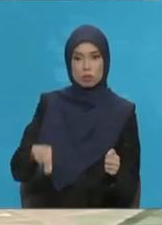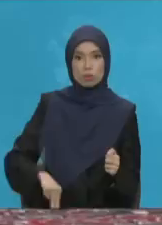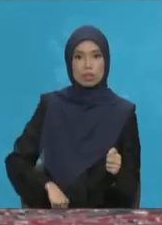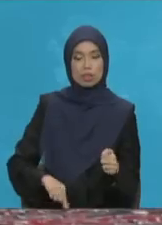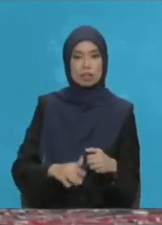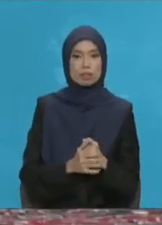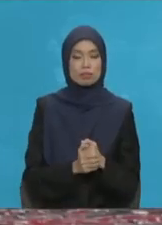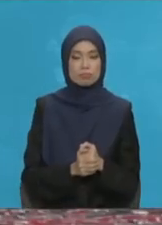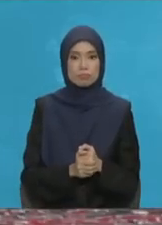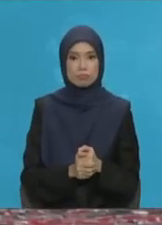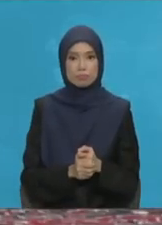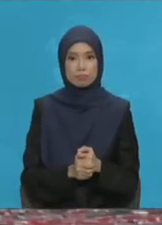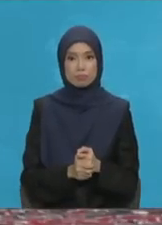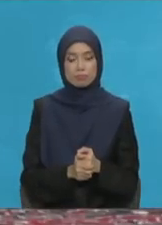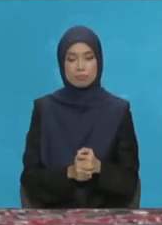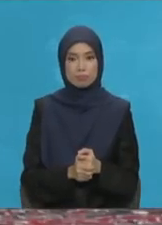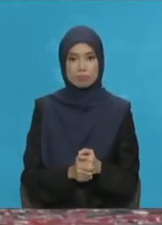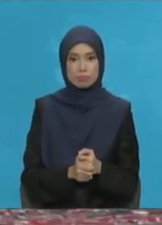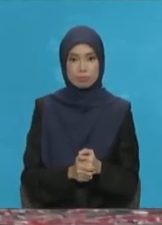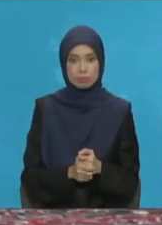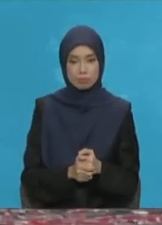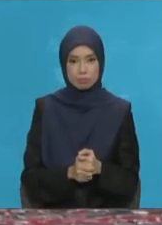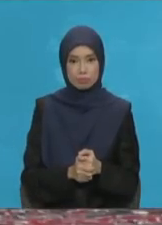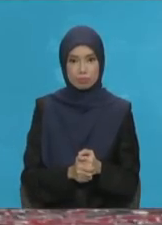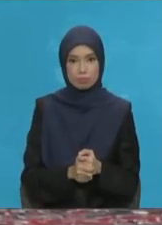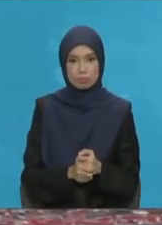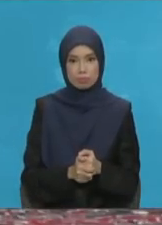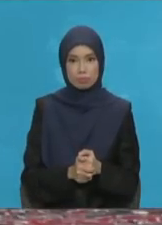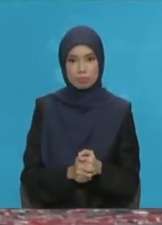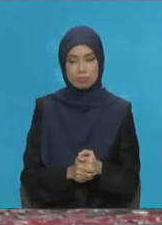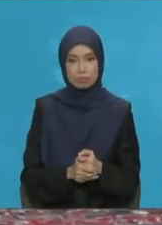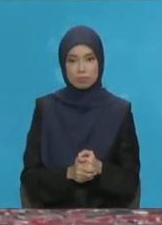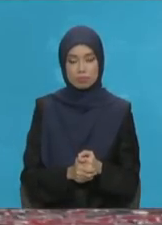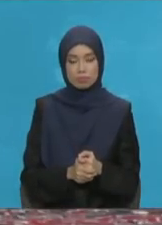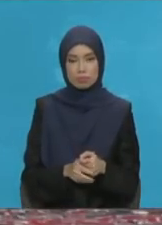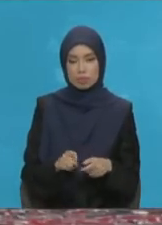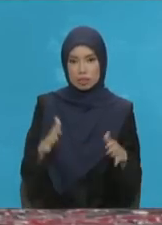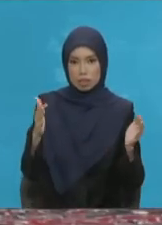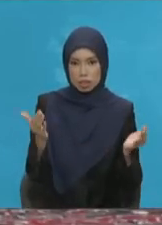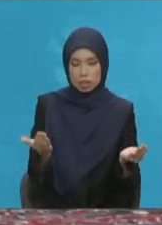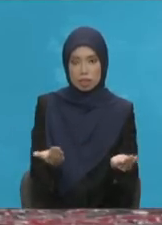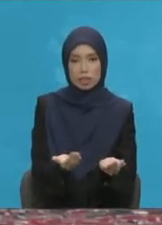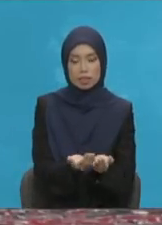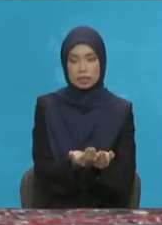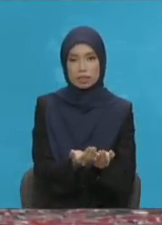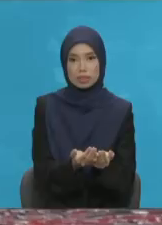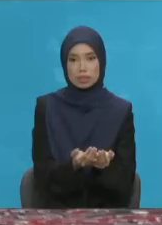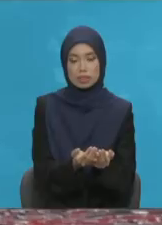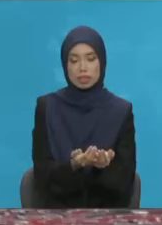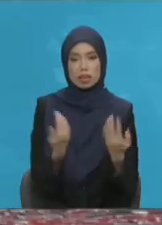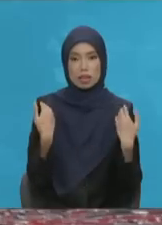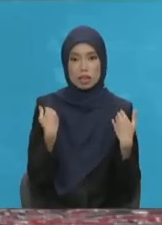tanda diraja dan pertunangan di Raja serta bangsa yang berisi surat mahar